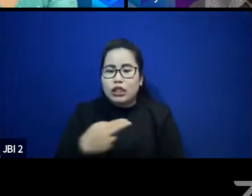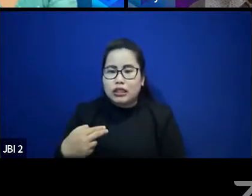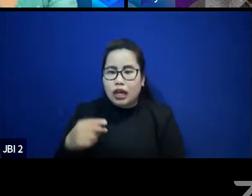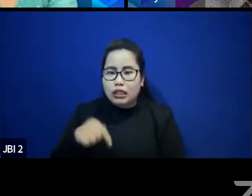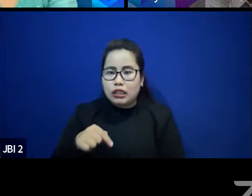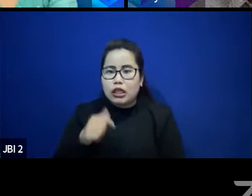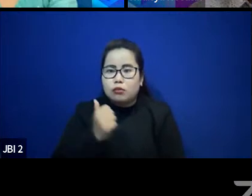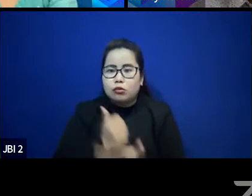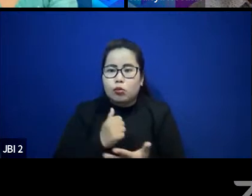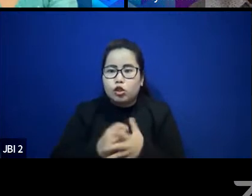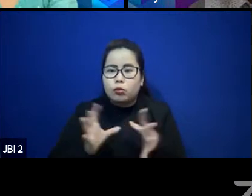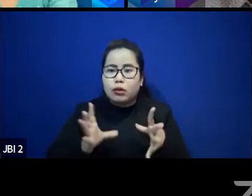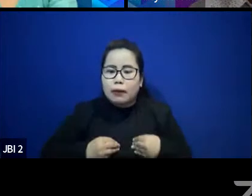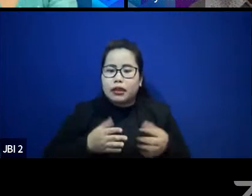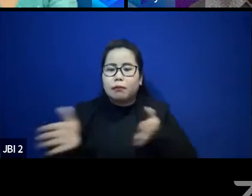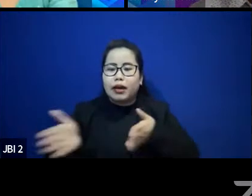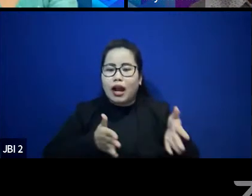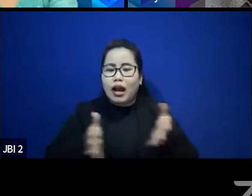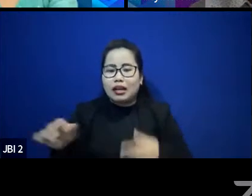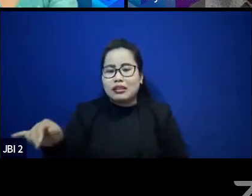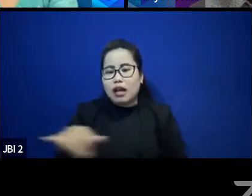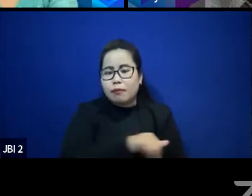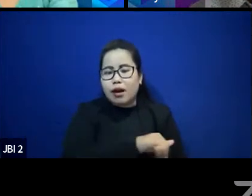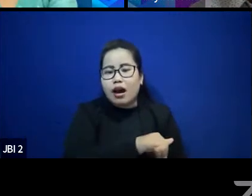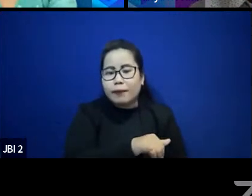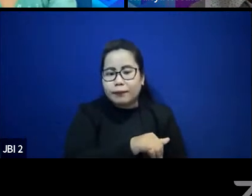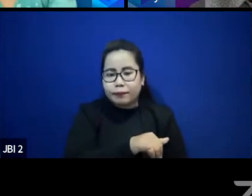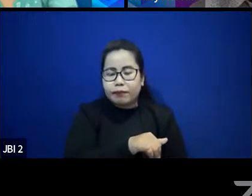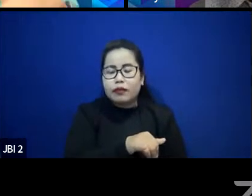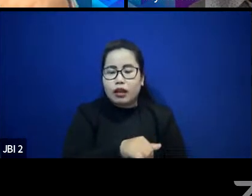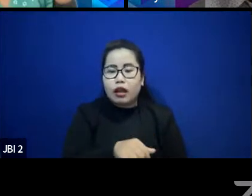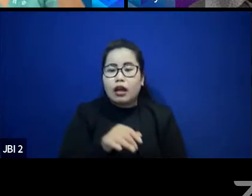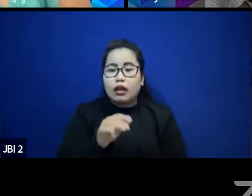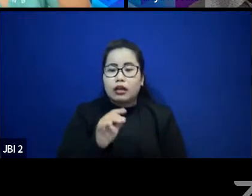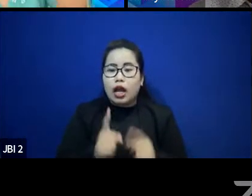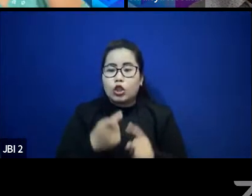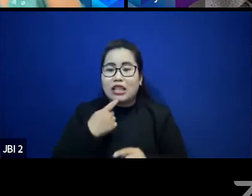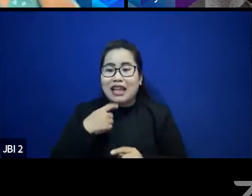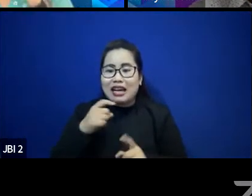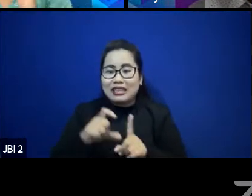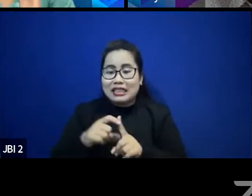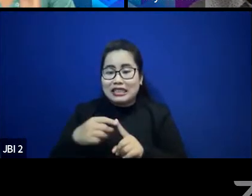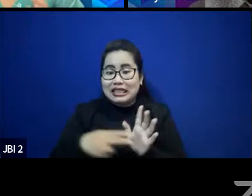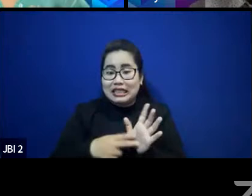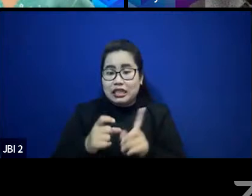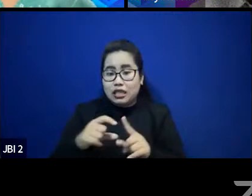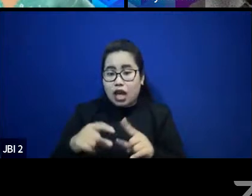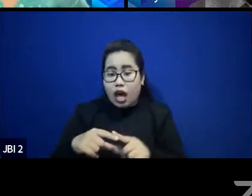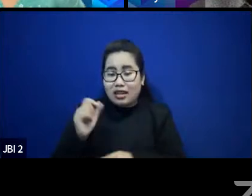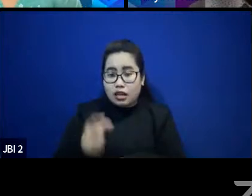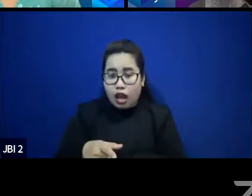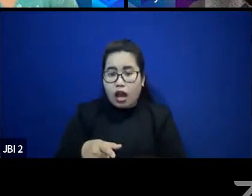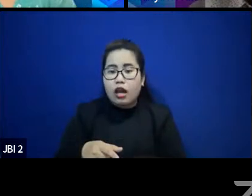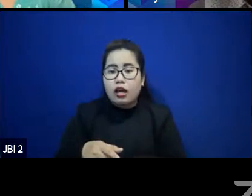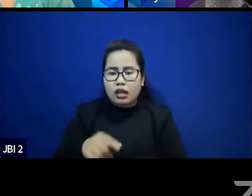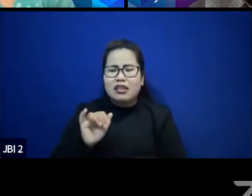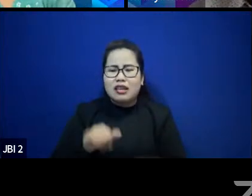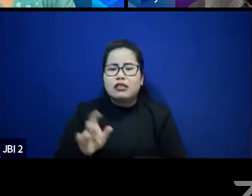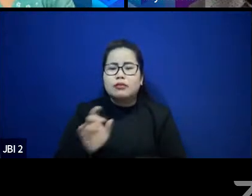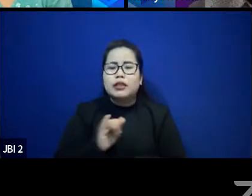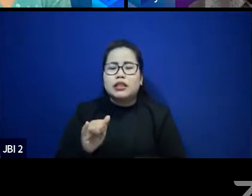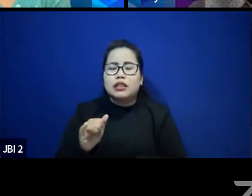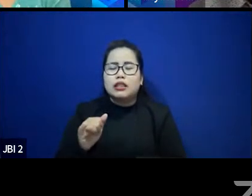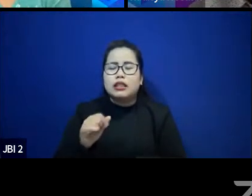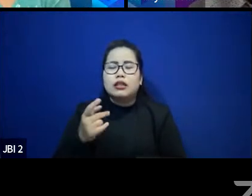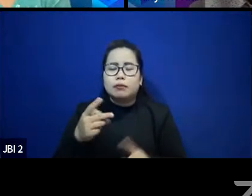penanganan yang sama jadi ke jajarannya terkait dendam Emang sama jikalau BPJS tempat panas itu